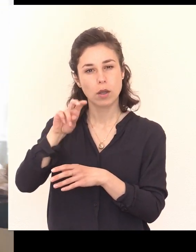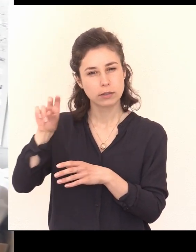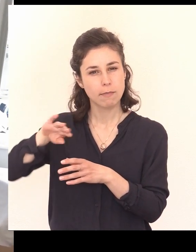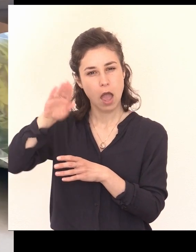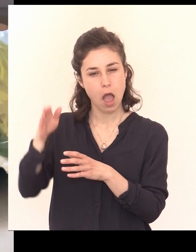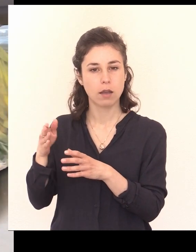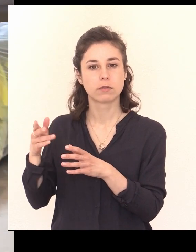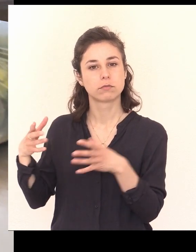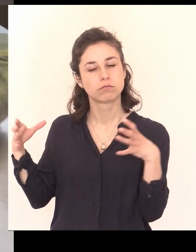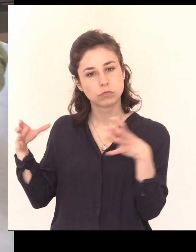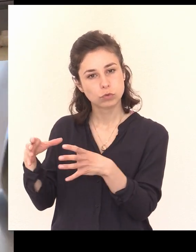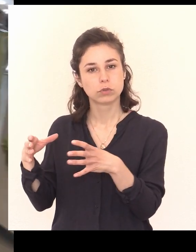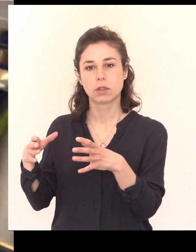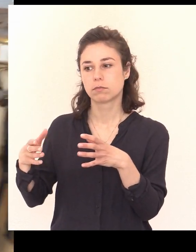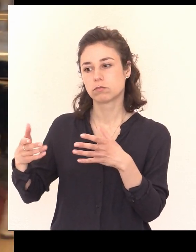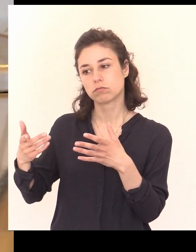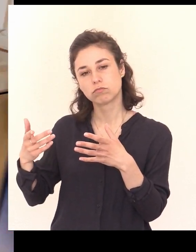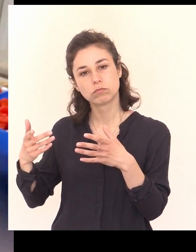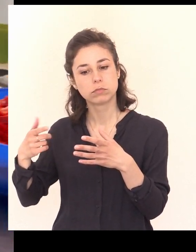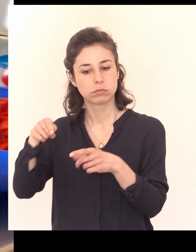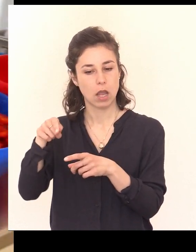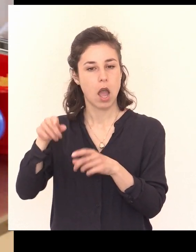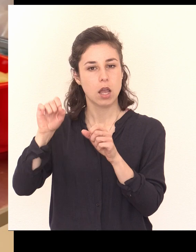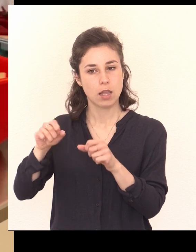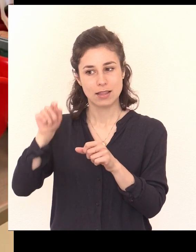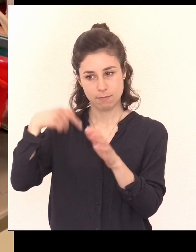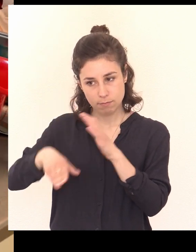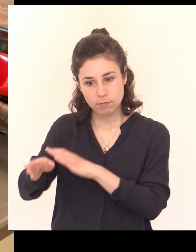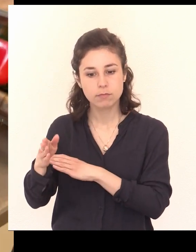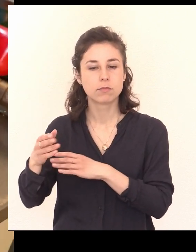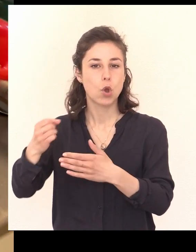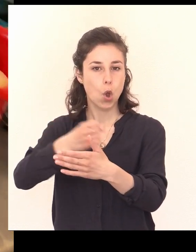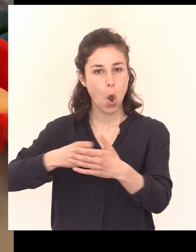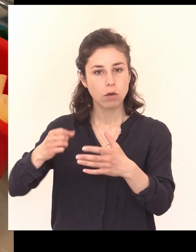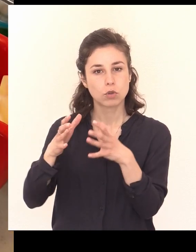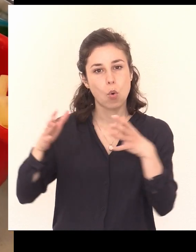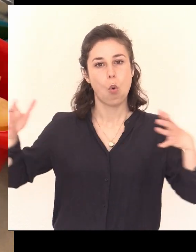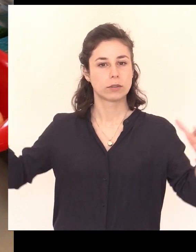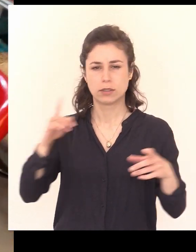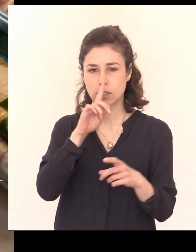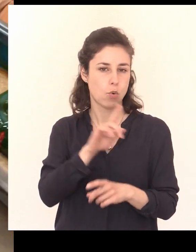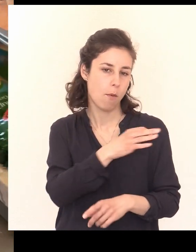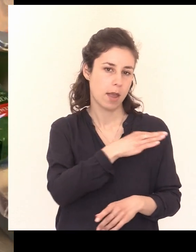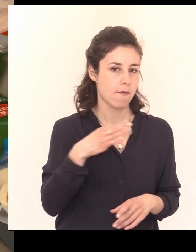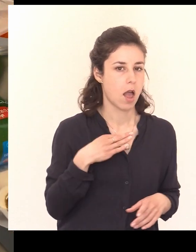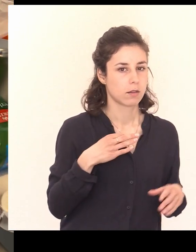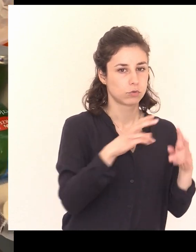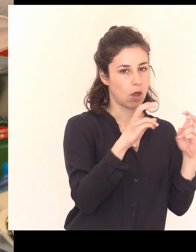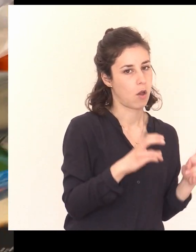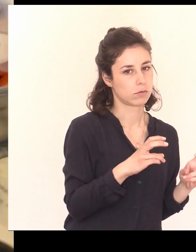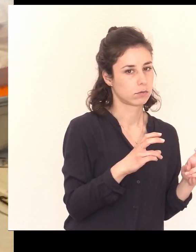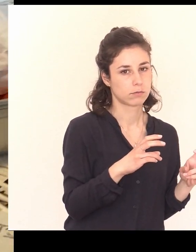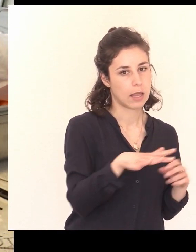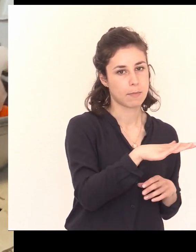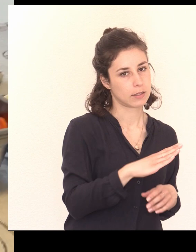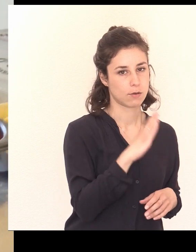Kreuzberg forcieren wir zusammen und haben Küchenmöglichkeiten zum Kochen, damit wir halt auch in größeren Mengen und nicht mehr da aus privat zu Hause kochen müssen und